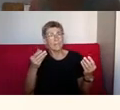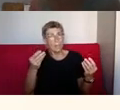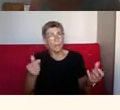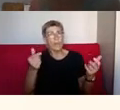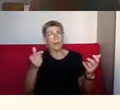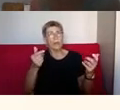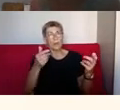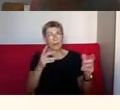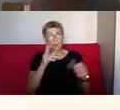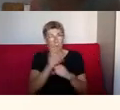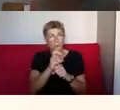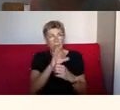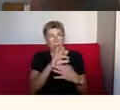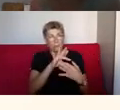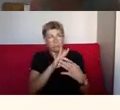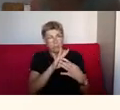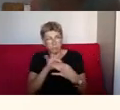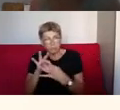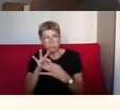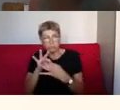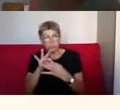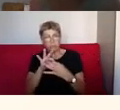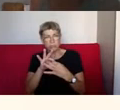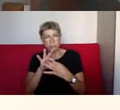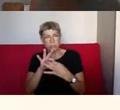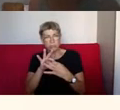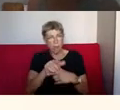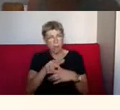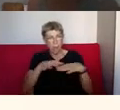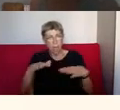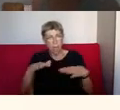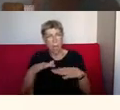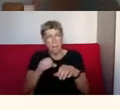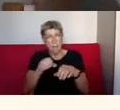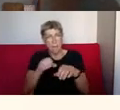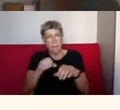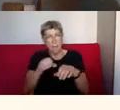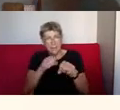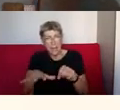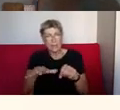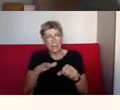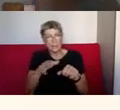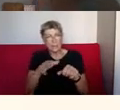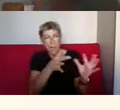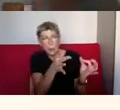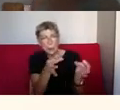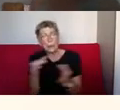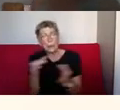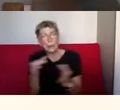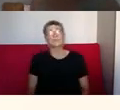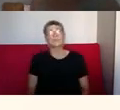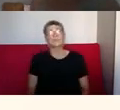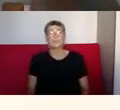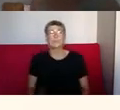dans les relais, dans le réseau, dans l'aspect médiatique aussi de nos interventions. Alors, on a une envie de